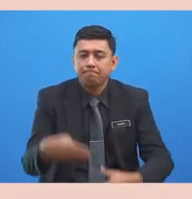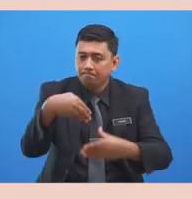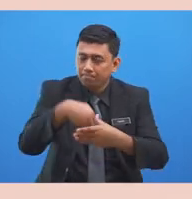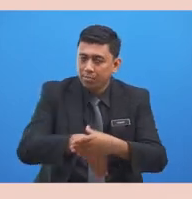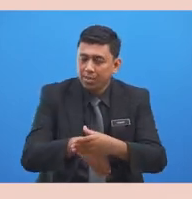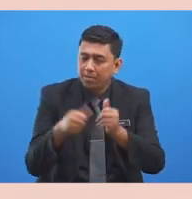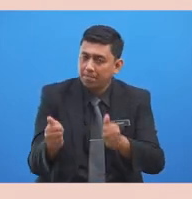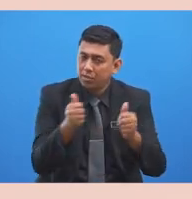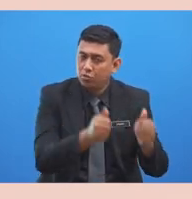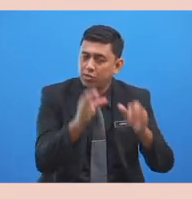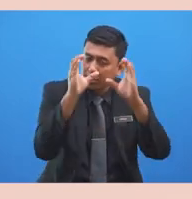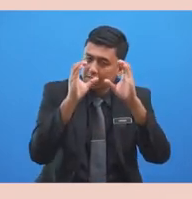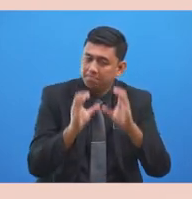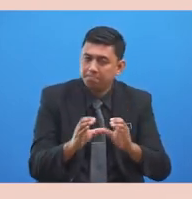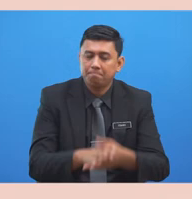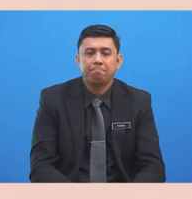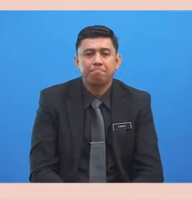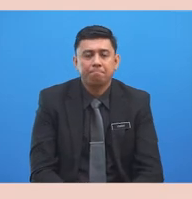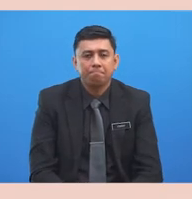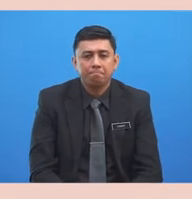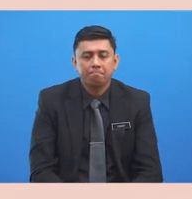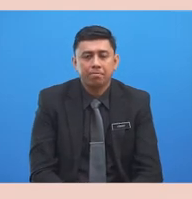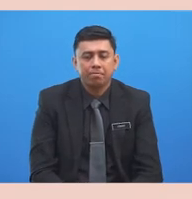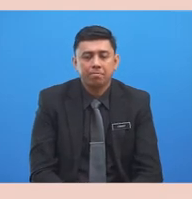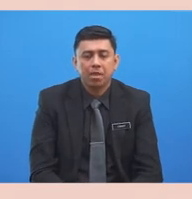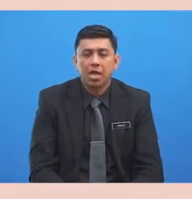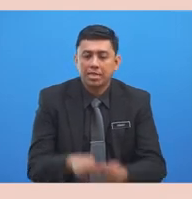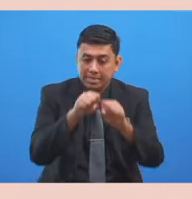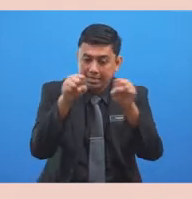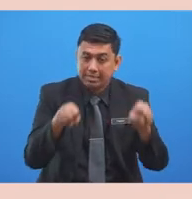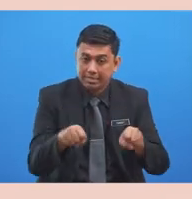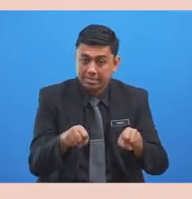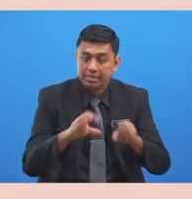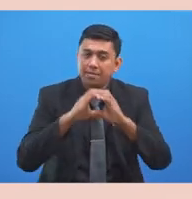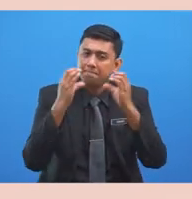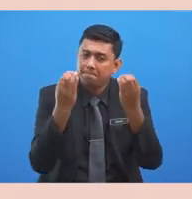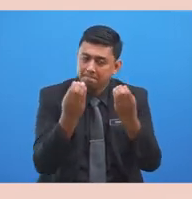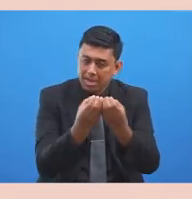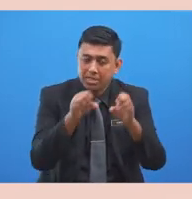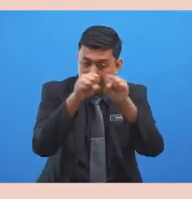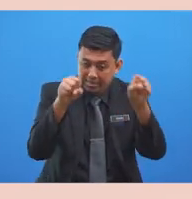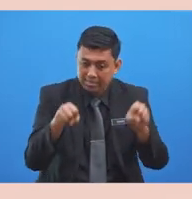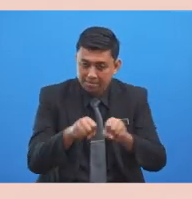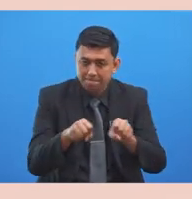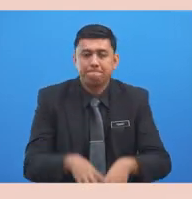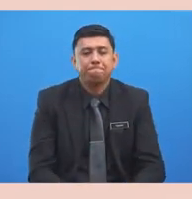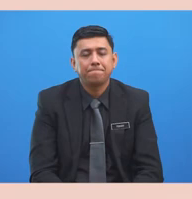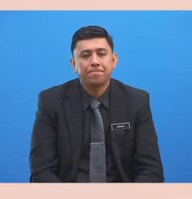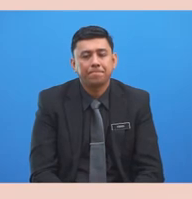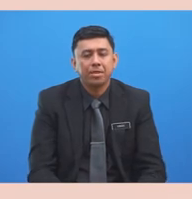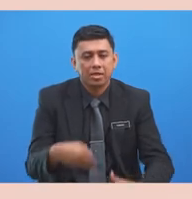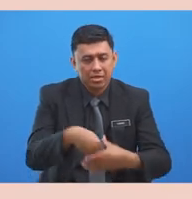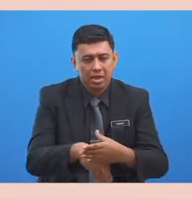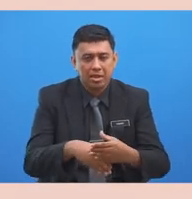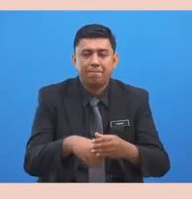Dalam pengaturcaraan Java, terdapat sistem, kelas sistem. Dalam